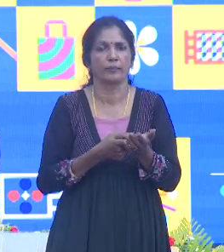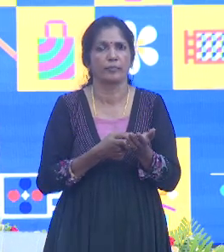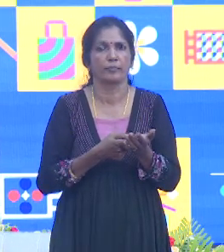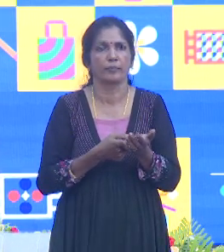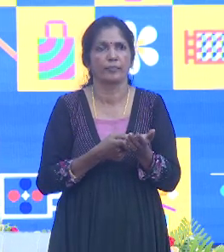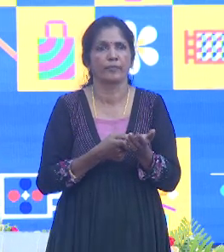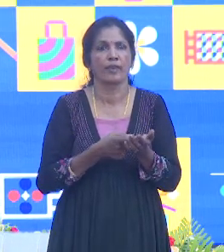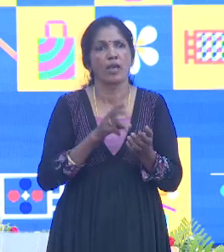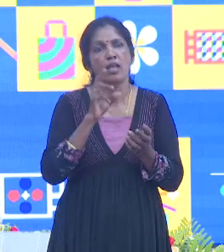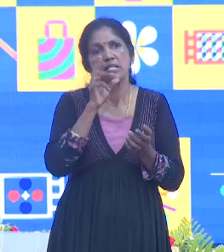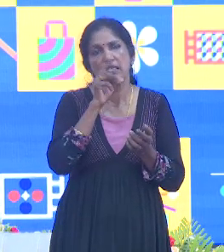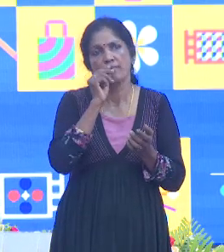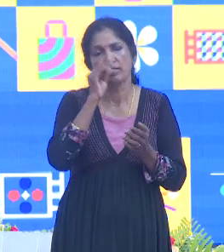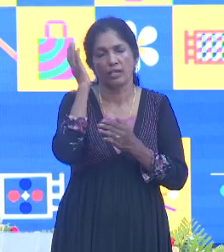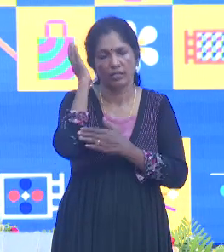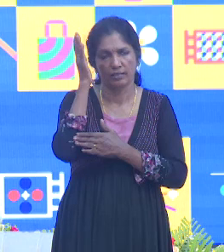ചർച്ച ചെയ്ത്